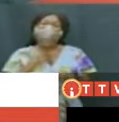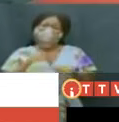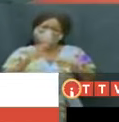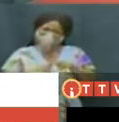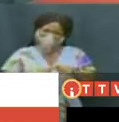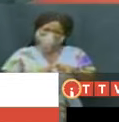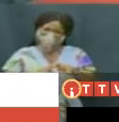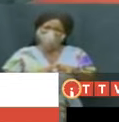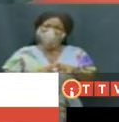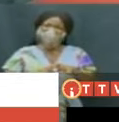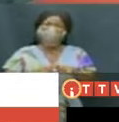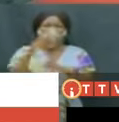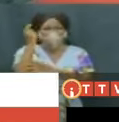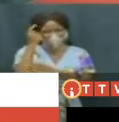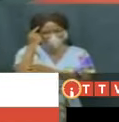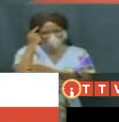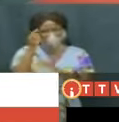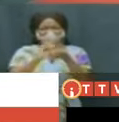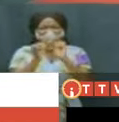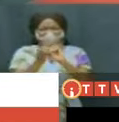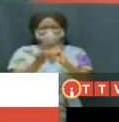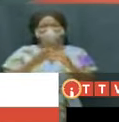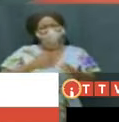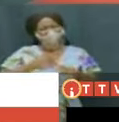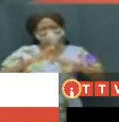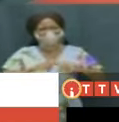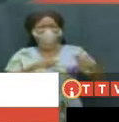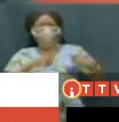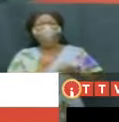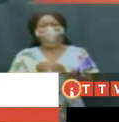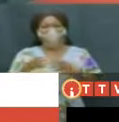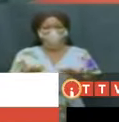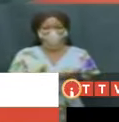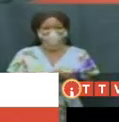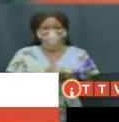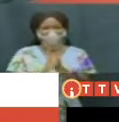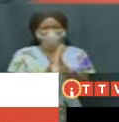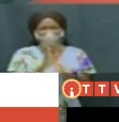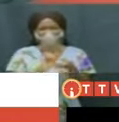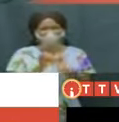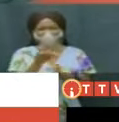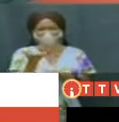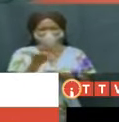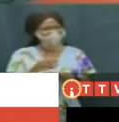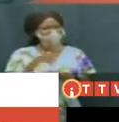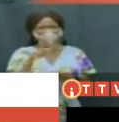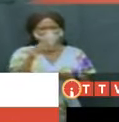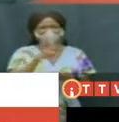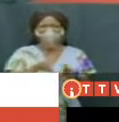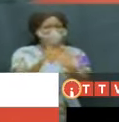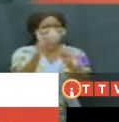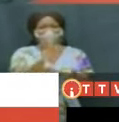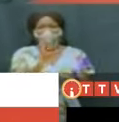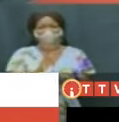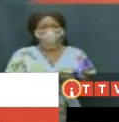moyocho. Kukhala bwanji-bwanji ndiye kuti mwina zimene sizititera bwino iyayi. Nkhani ina yabwino kwambiri